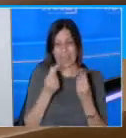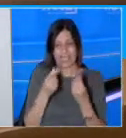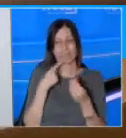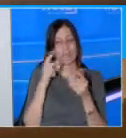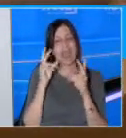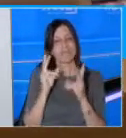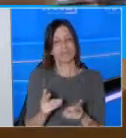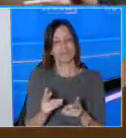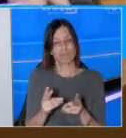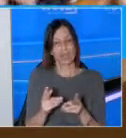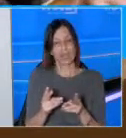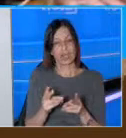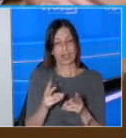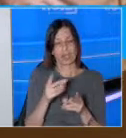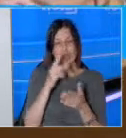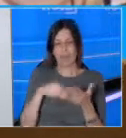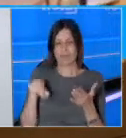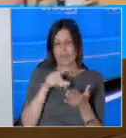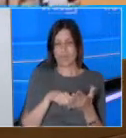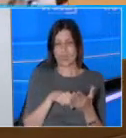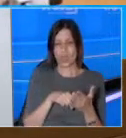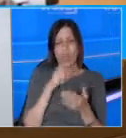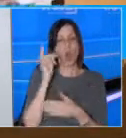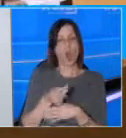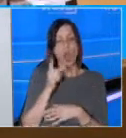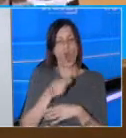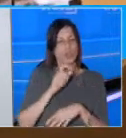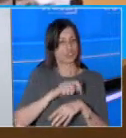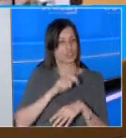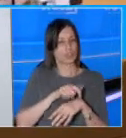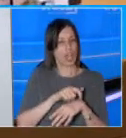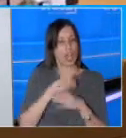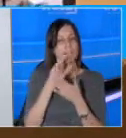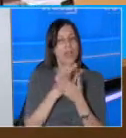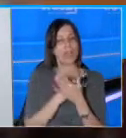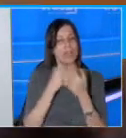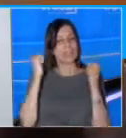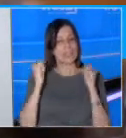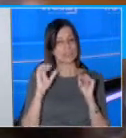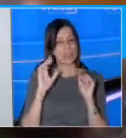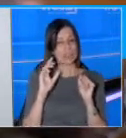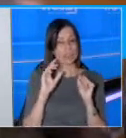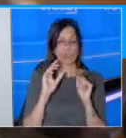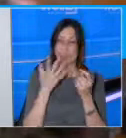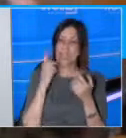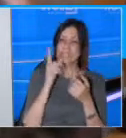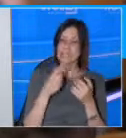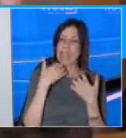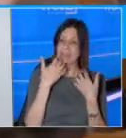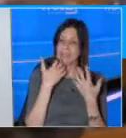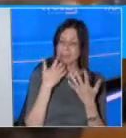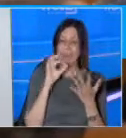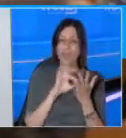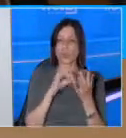שמאפשר להם לפסול הוראות שעה בחוקי יסוד. אגב, אולי צריך באמת להסביר איזושהי